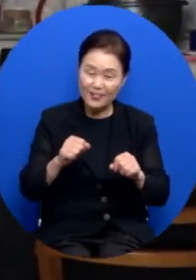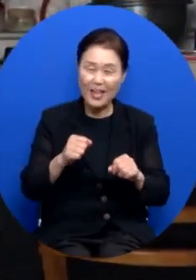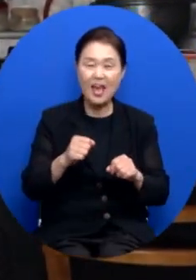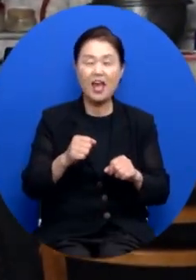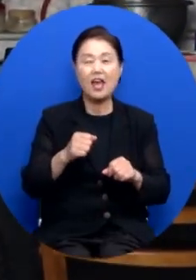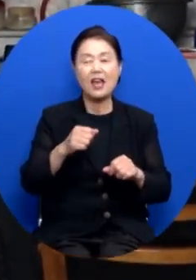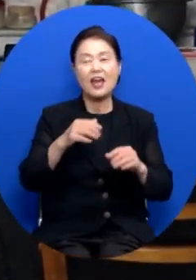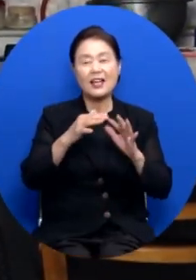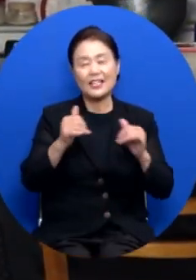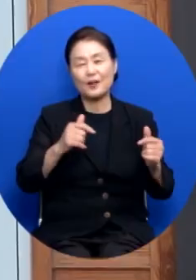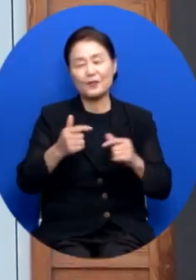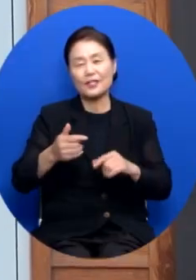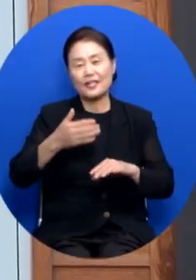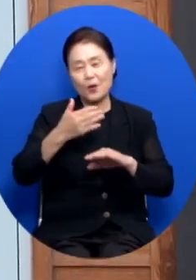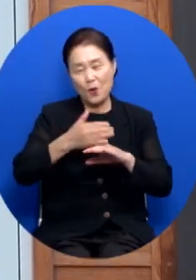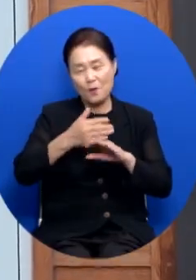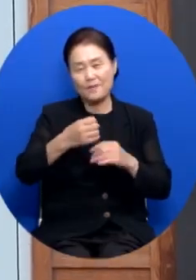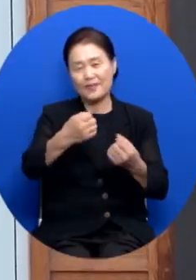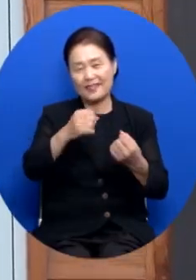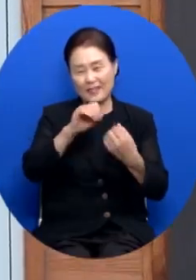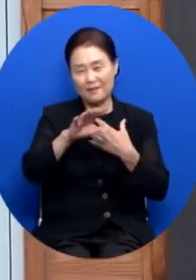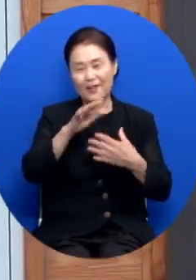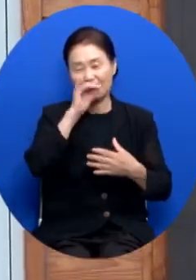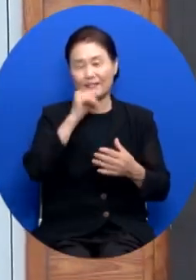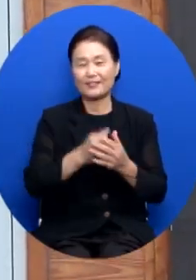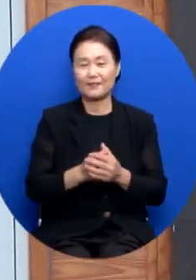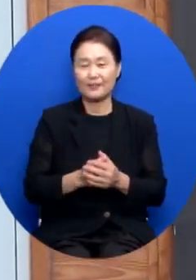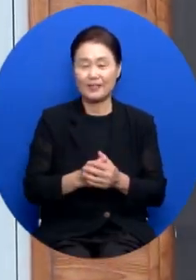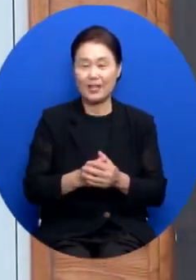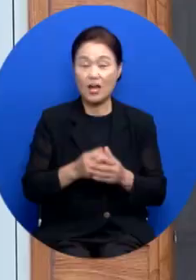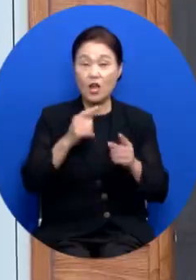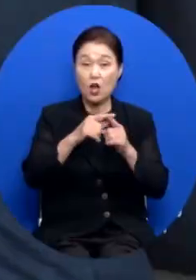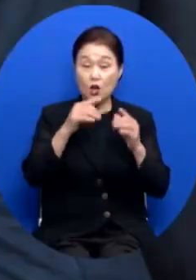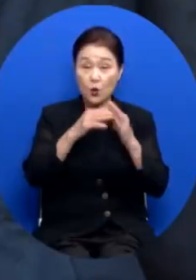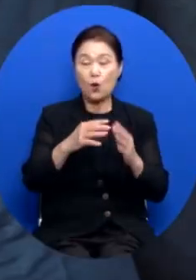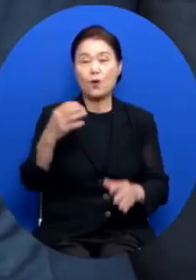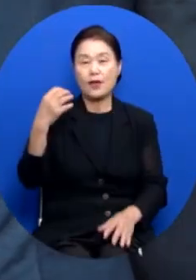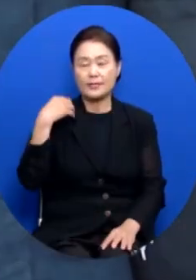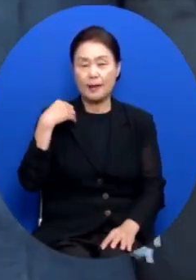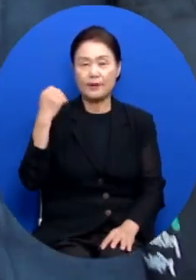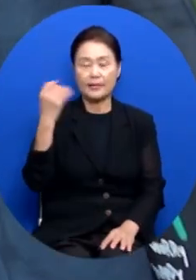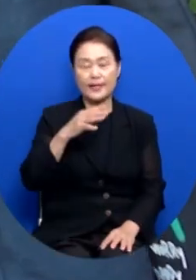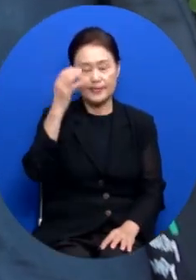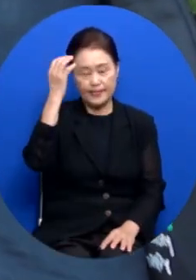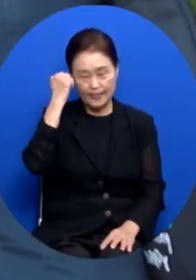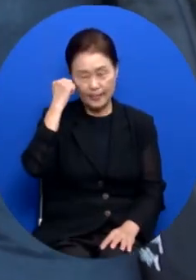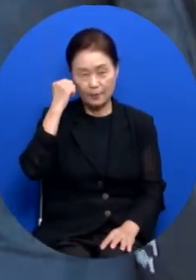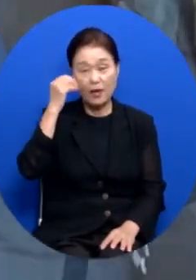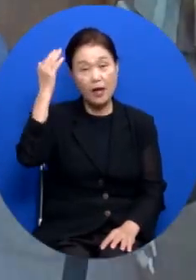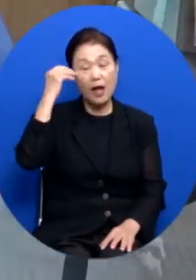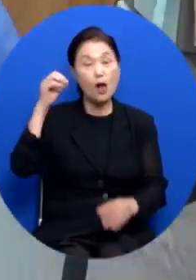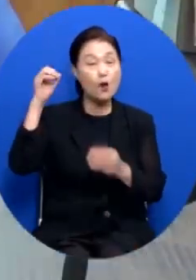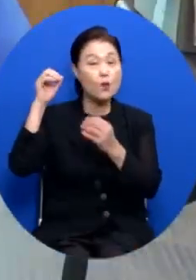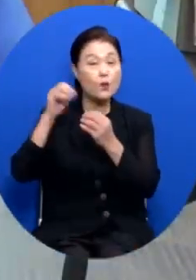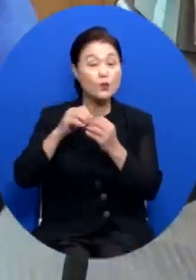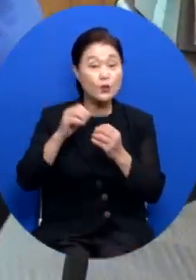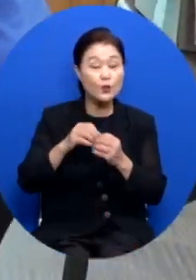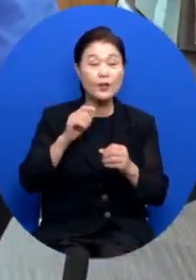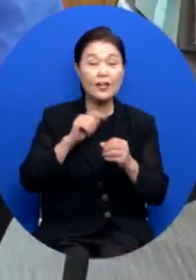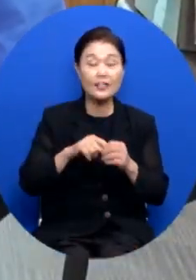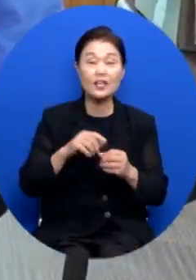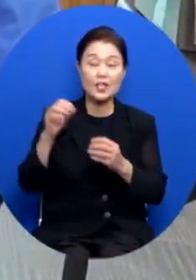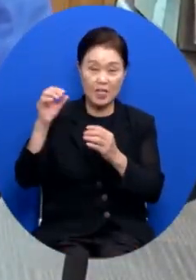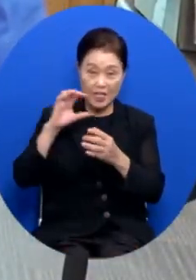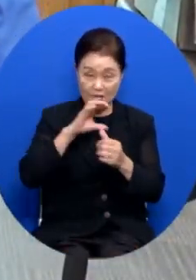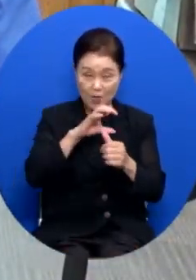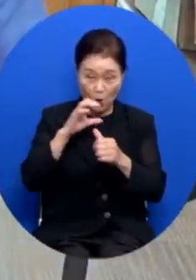고마움으로 답해주었습니다. 교회의 사명을 다시 되새기며 한국 전통의 맛을 복음 전파의 도구로